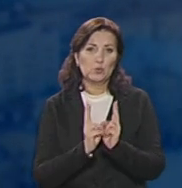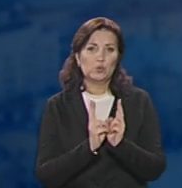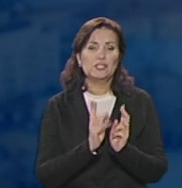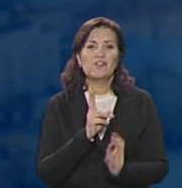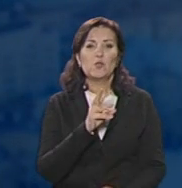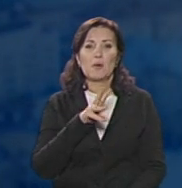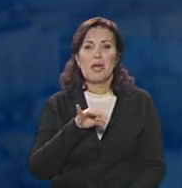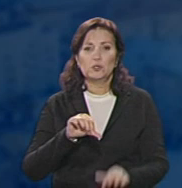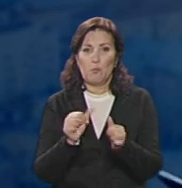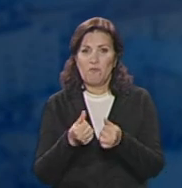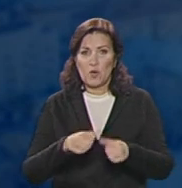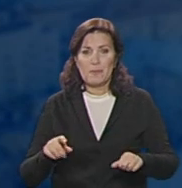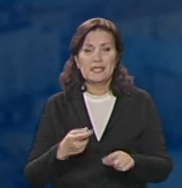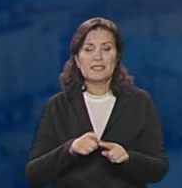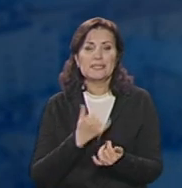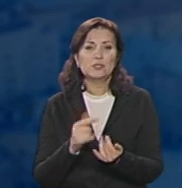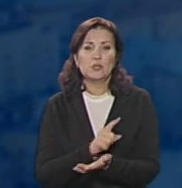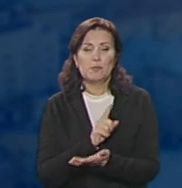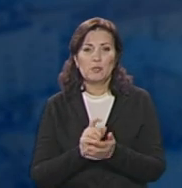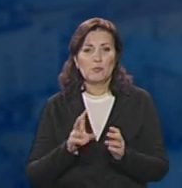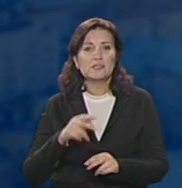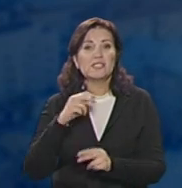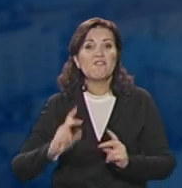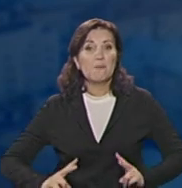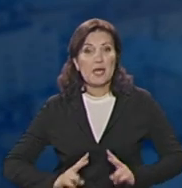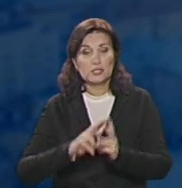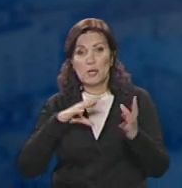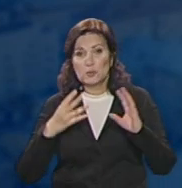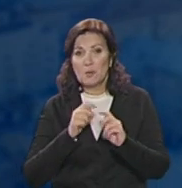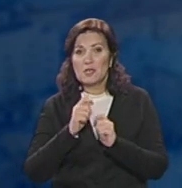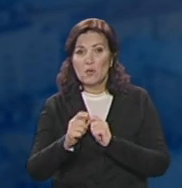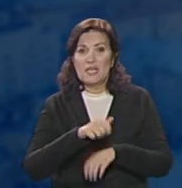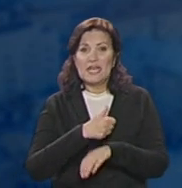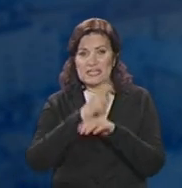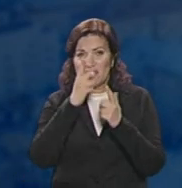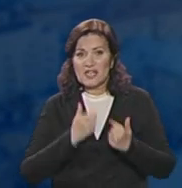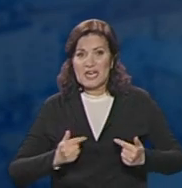нормандському форматі, які сьогодні мають провести в Парижі. Підсумкову прес-конференцію лідерів